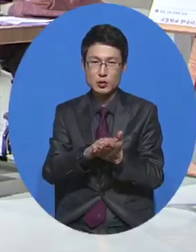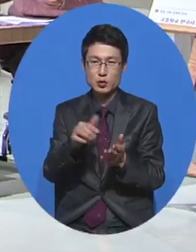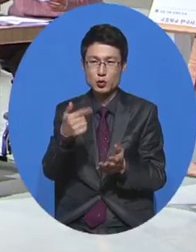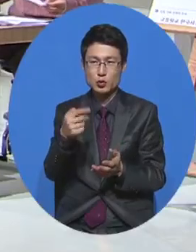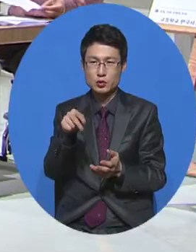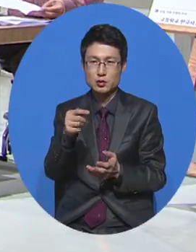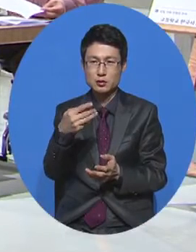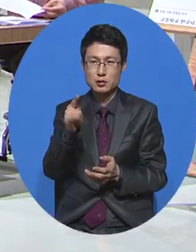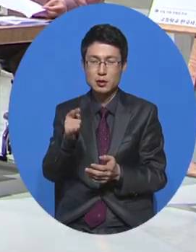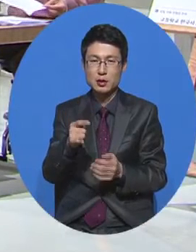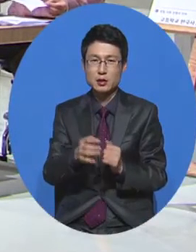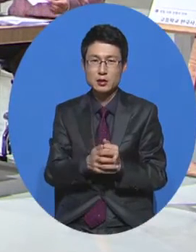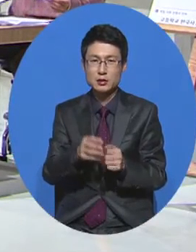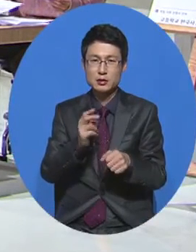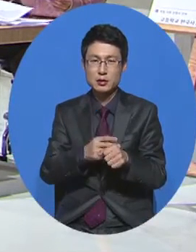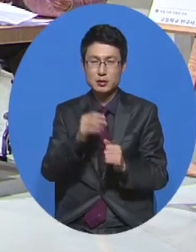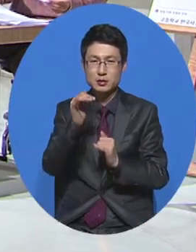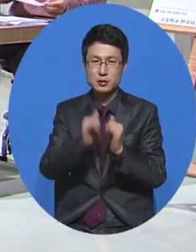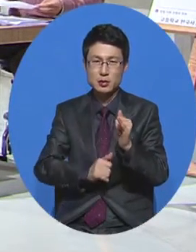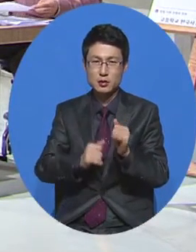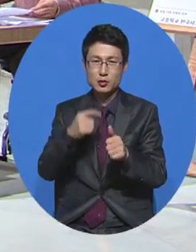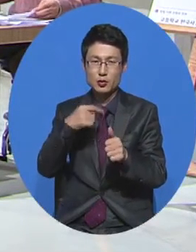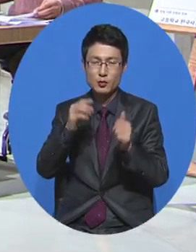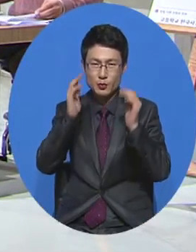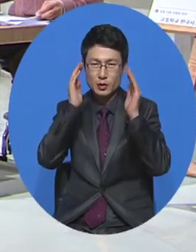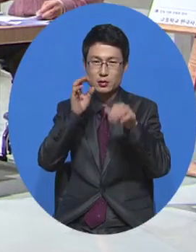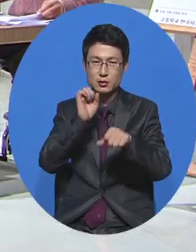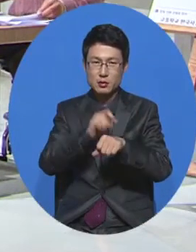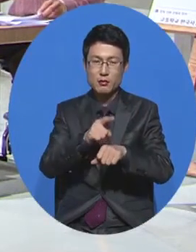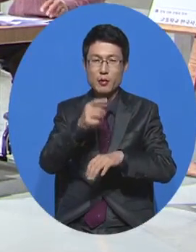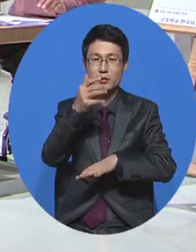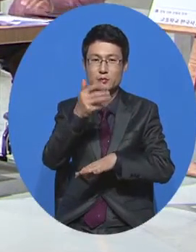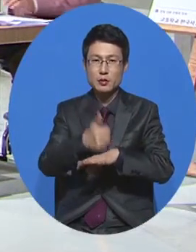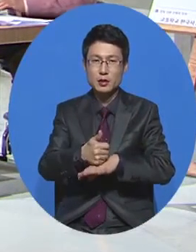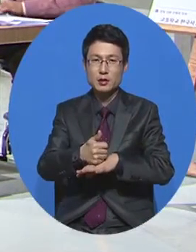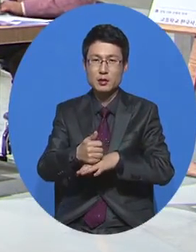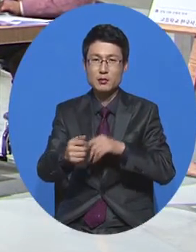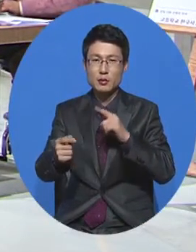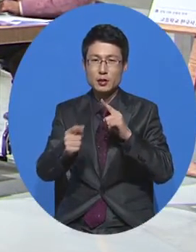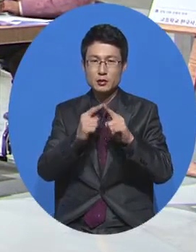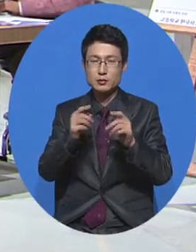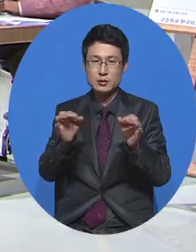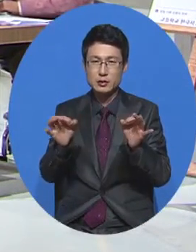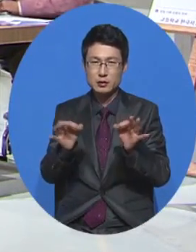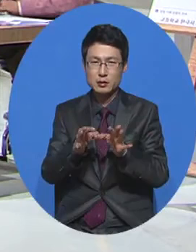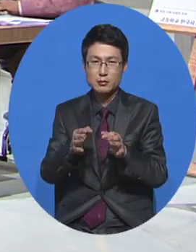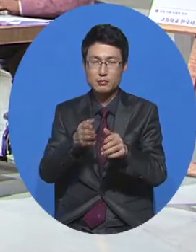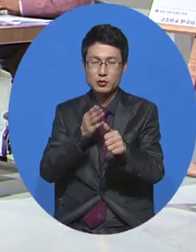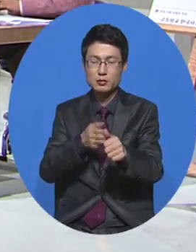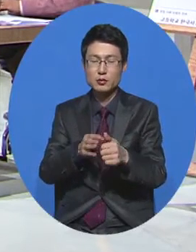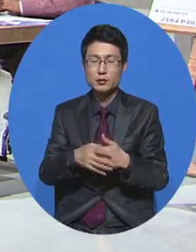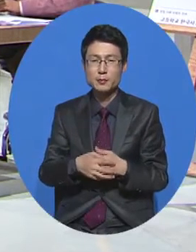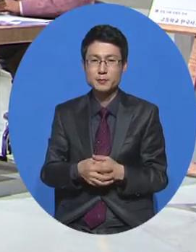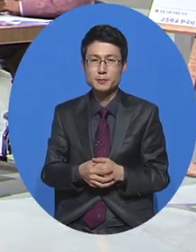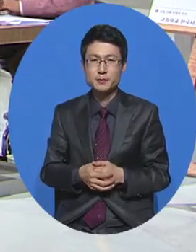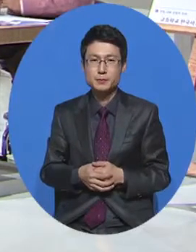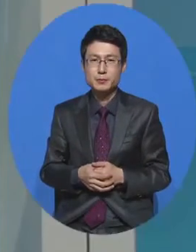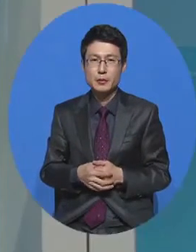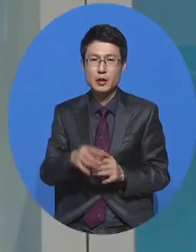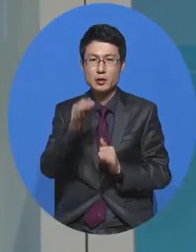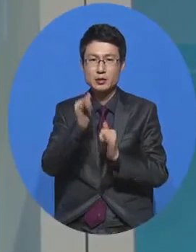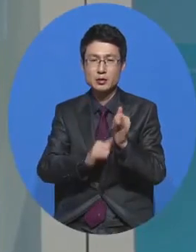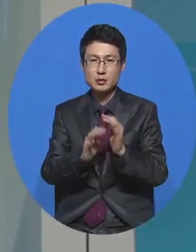태생이 마까 그 역사 교육의 방향성을 얘기 하셨으니까 마무리 말씀 겸해서 짧게 내역서 경량 예 역사